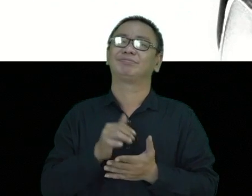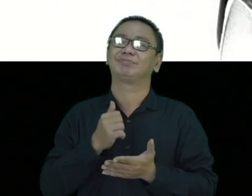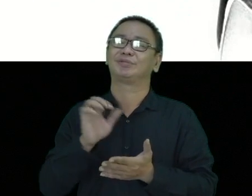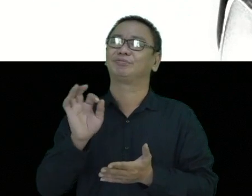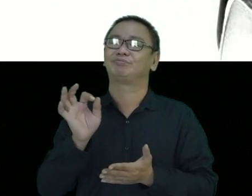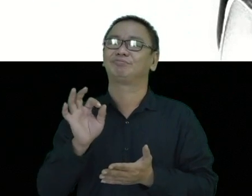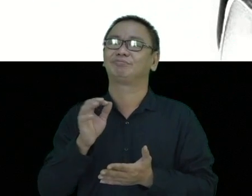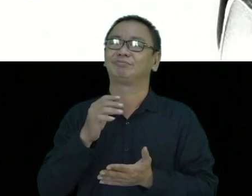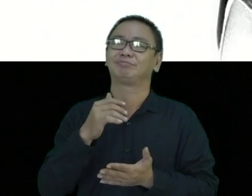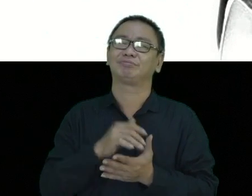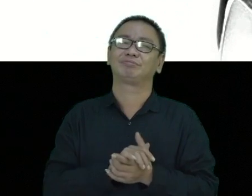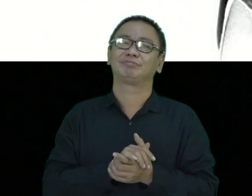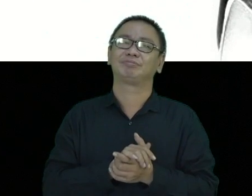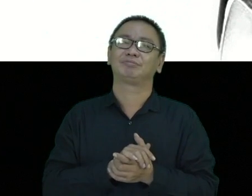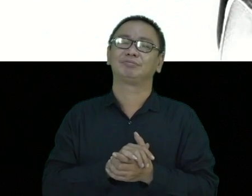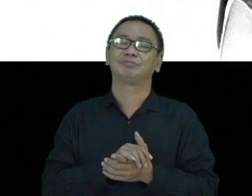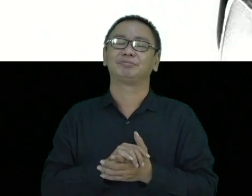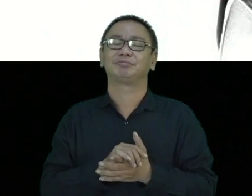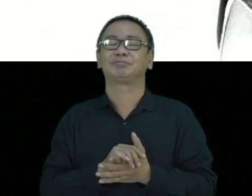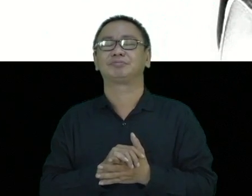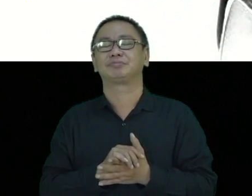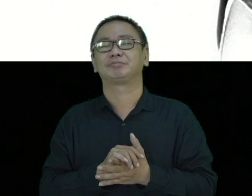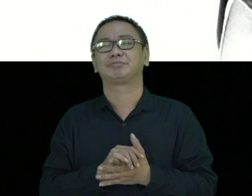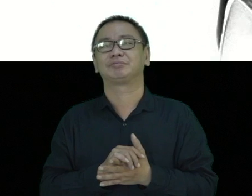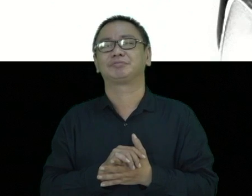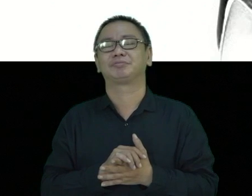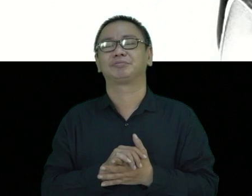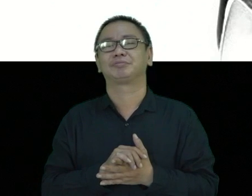ketika Yesus hadir itu, kemudian